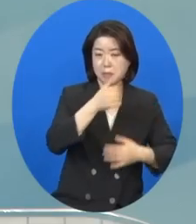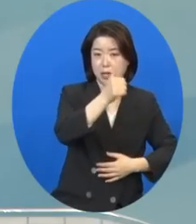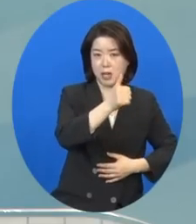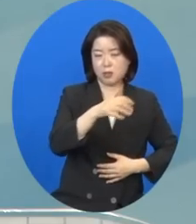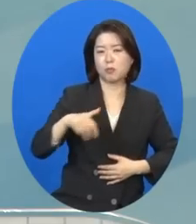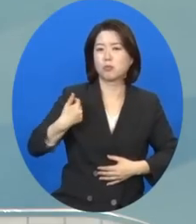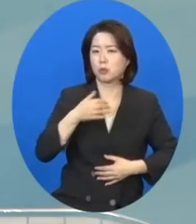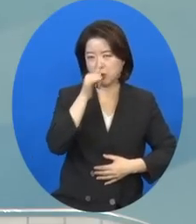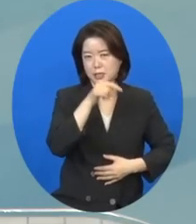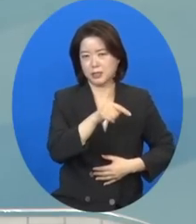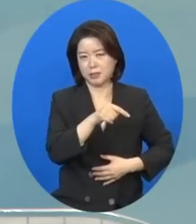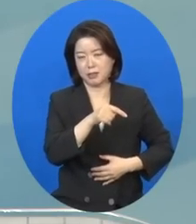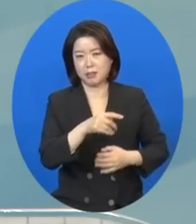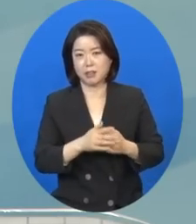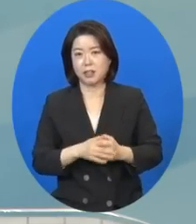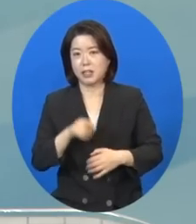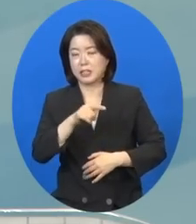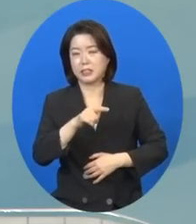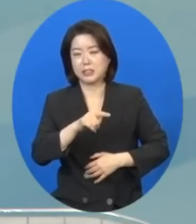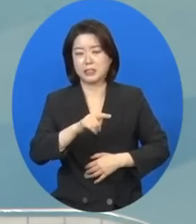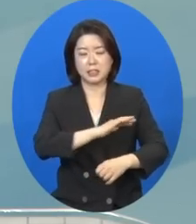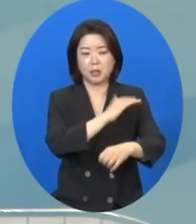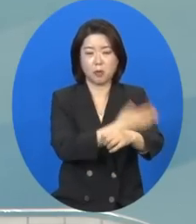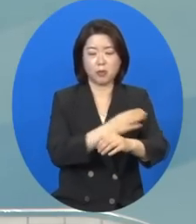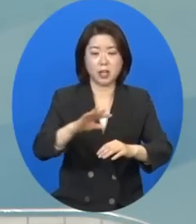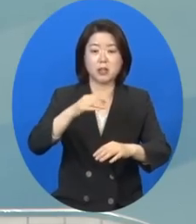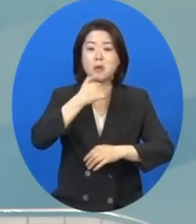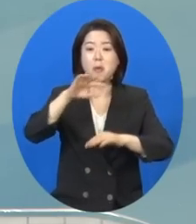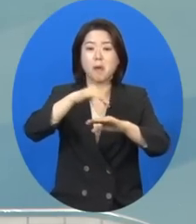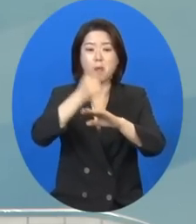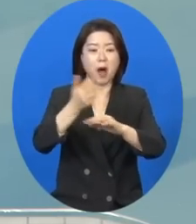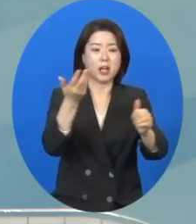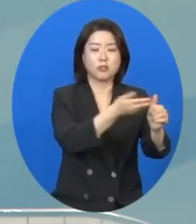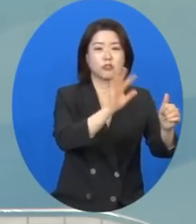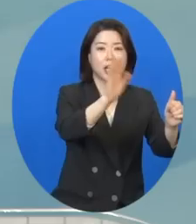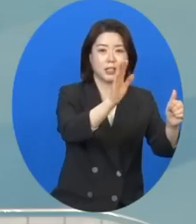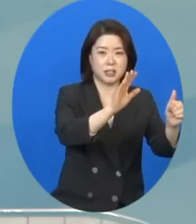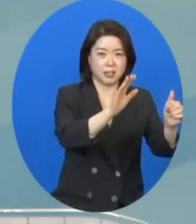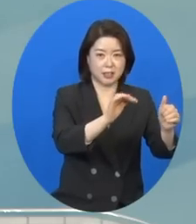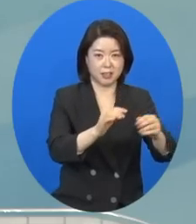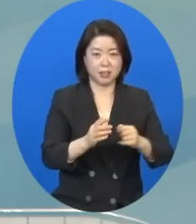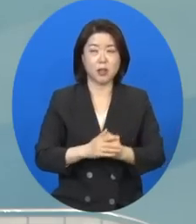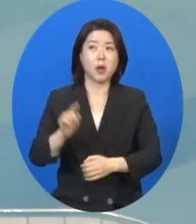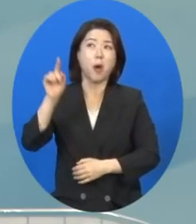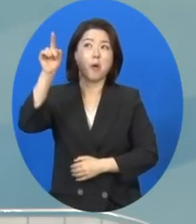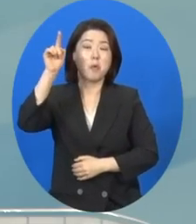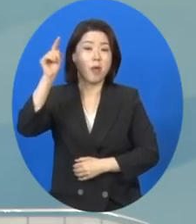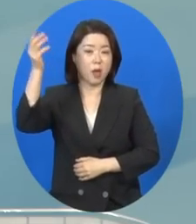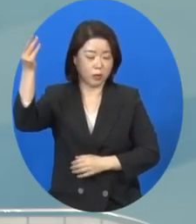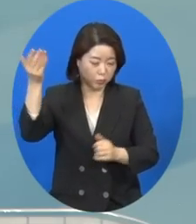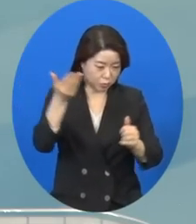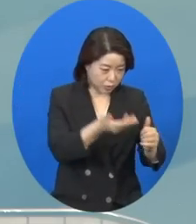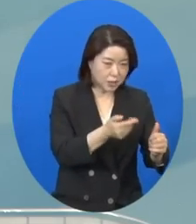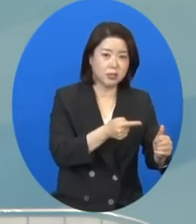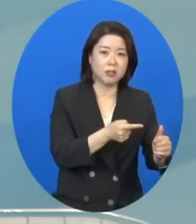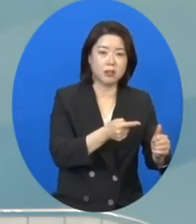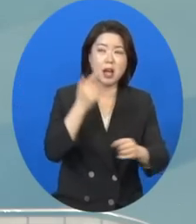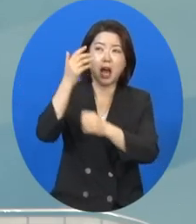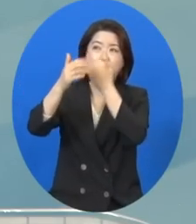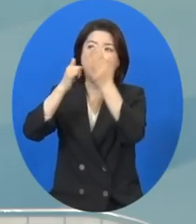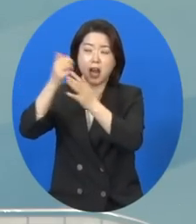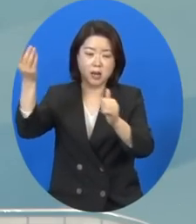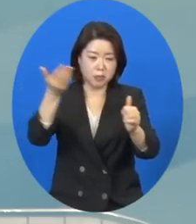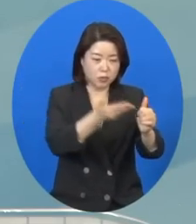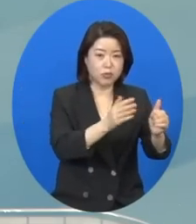것이 있어요 그의 고난은 황제가 준게 아닙니다 뭐라고 되어 있죠 위에서 하나님이